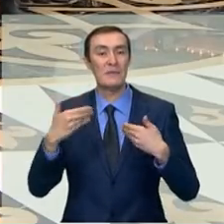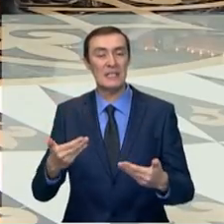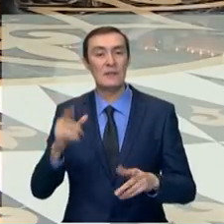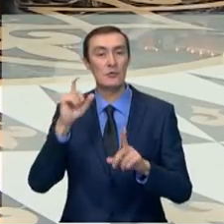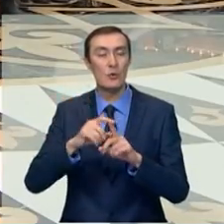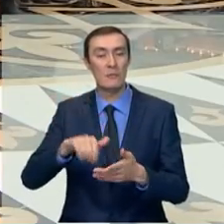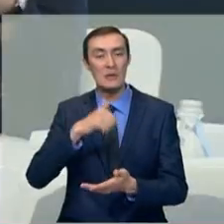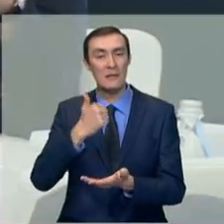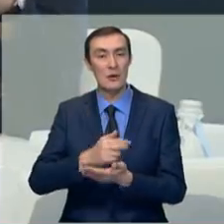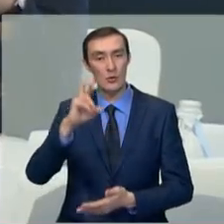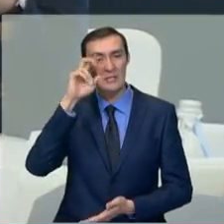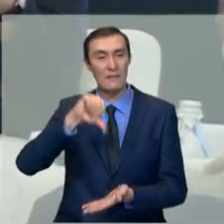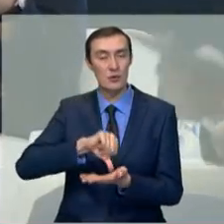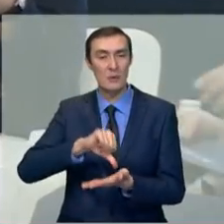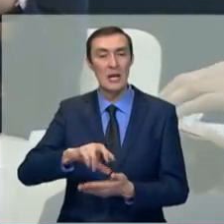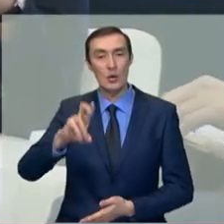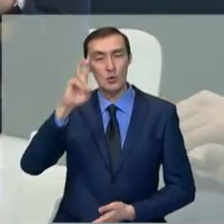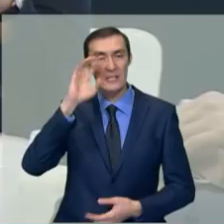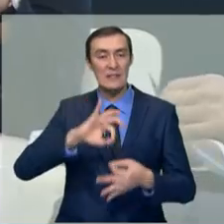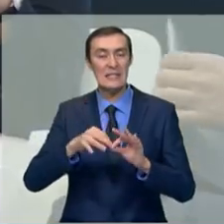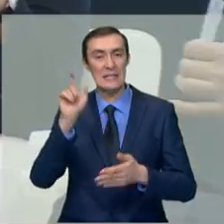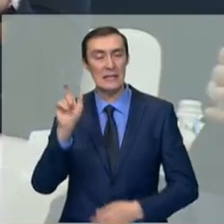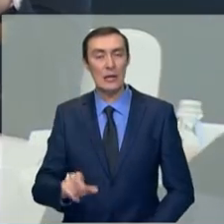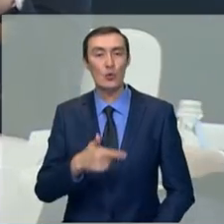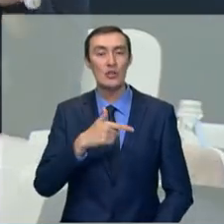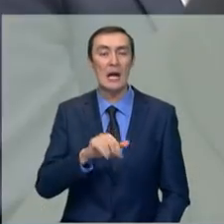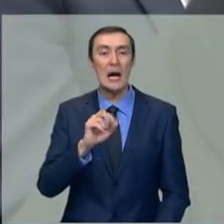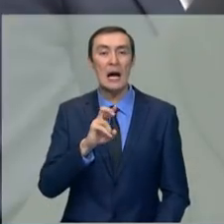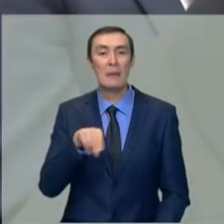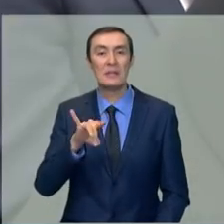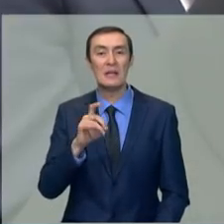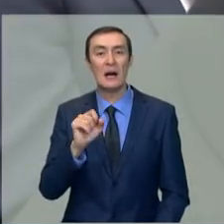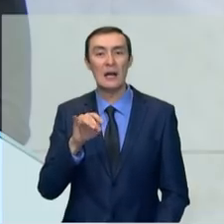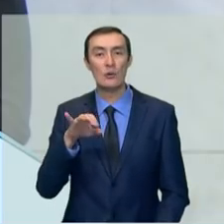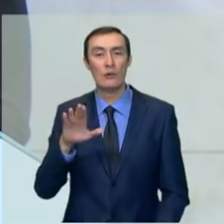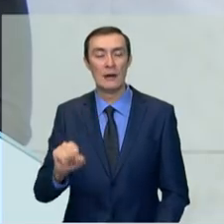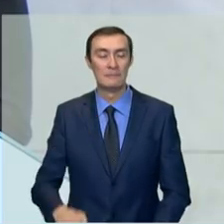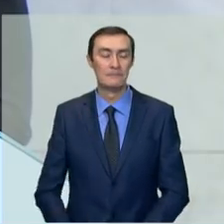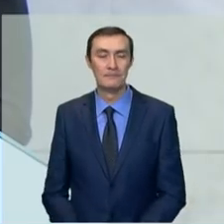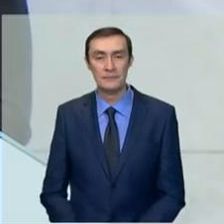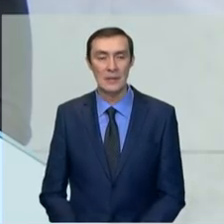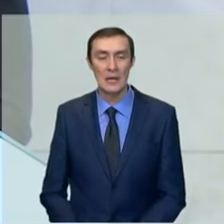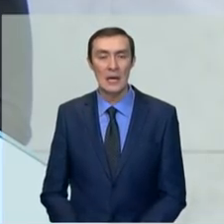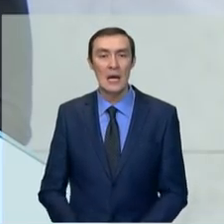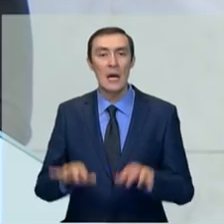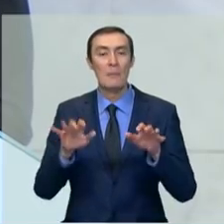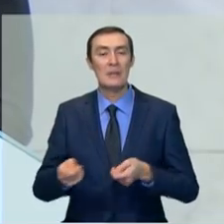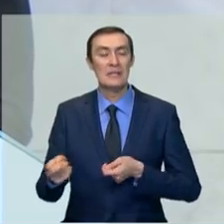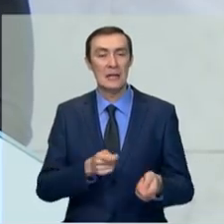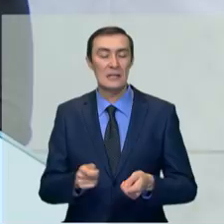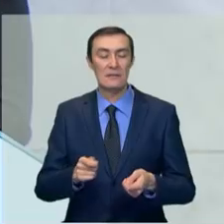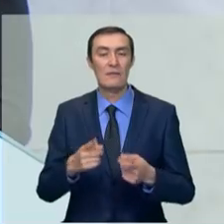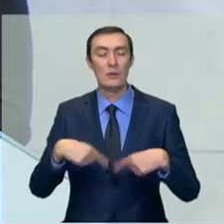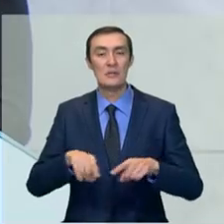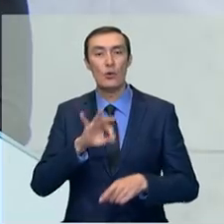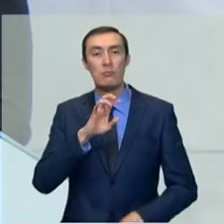главы государства выступила государственный секретарь Гульшара Абдыхалыкова. Председательство в ОБСЕ